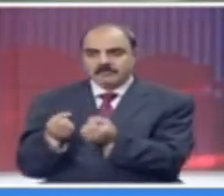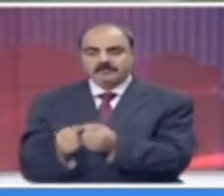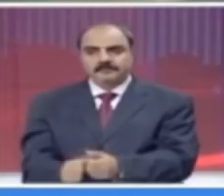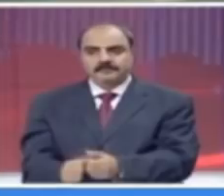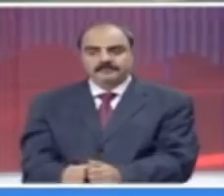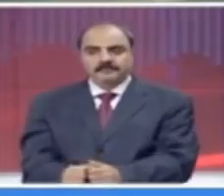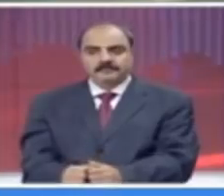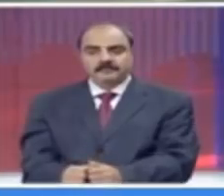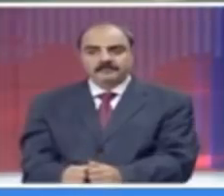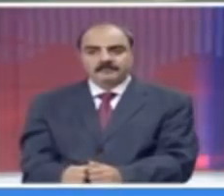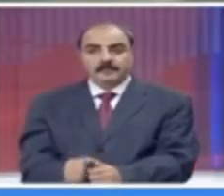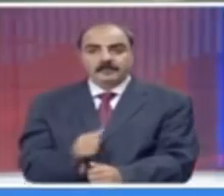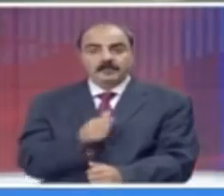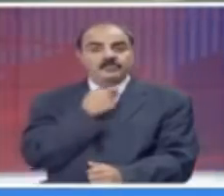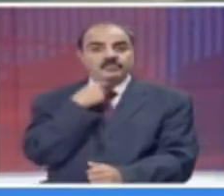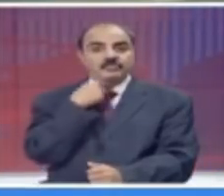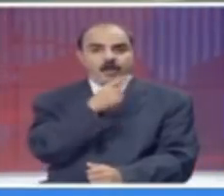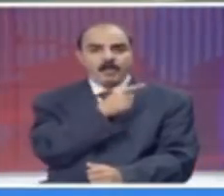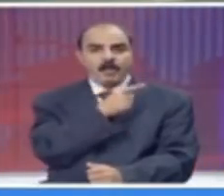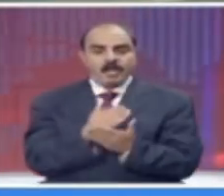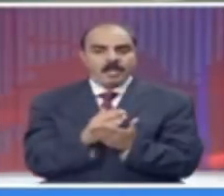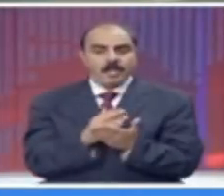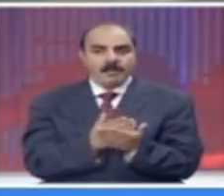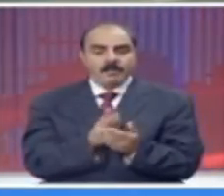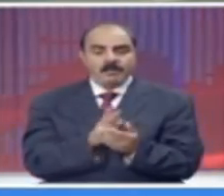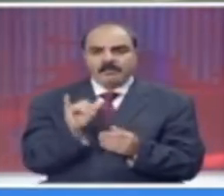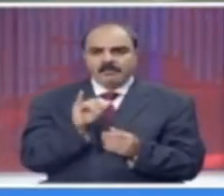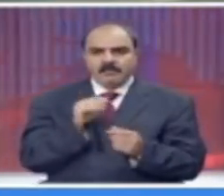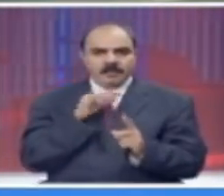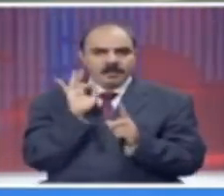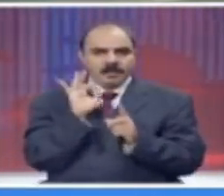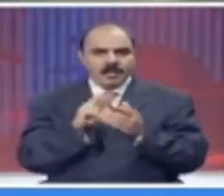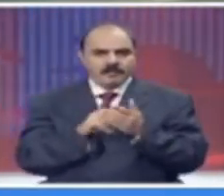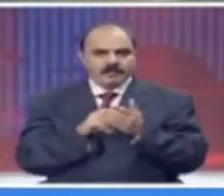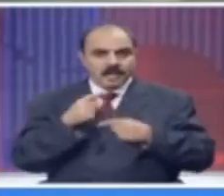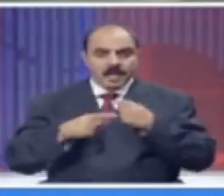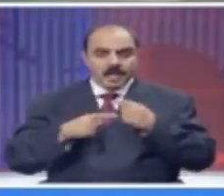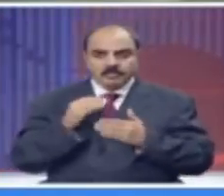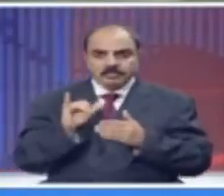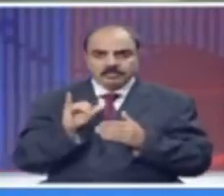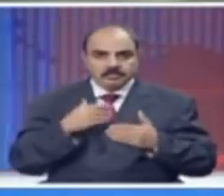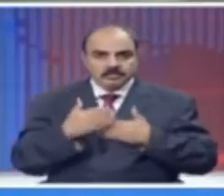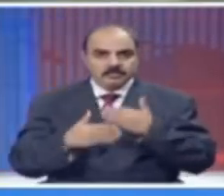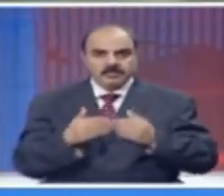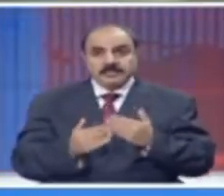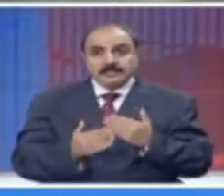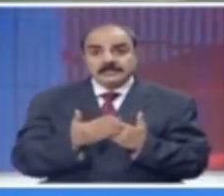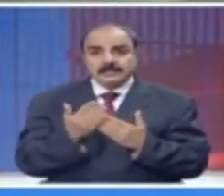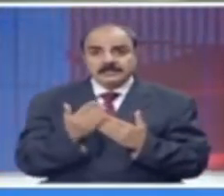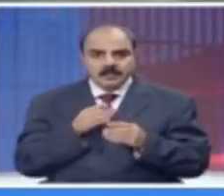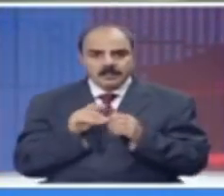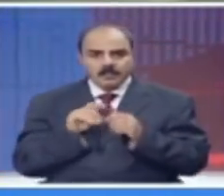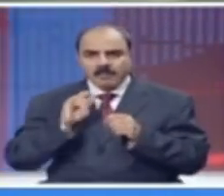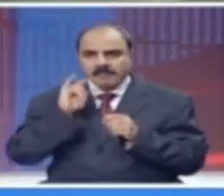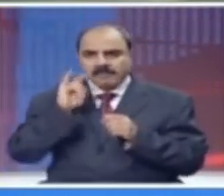في الجهة المقابلة بايدن يتحدث عن أنه يركز بالأساس، يريد أن يحقق اختراق في